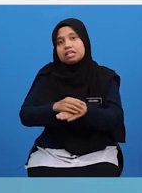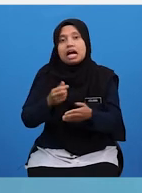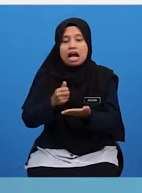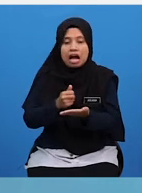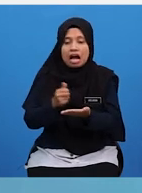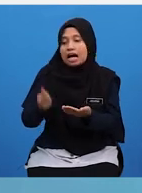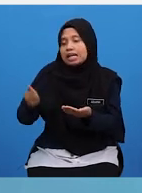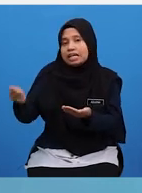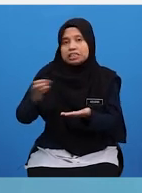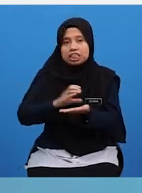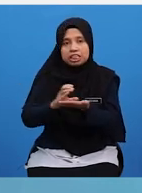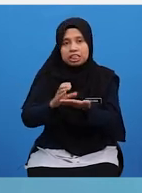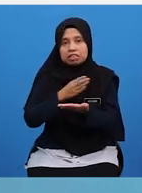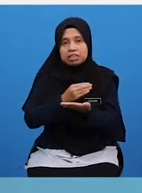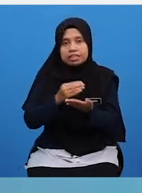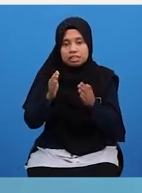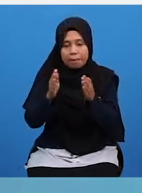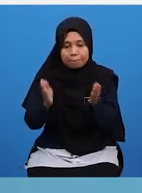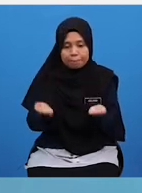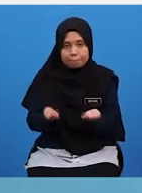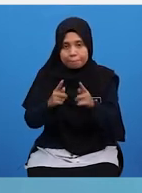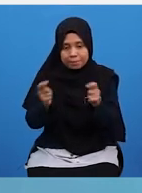canting dan bekas bertutup.